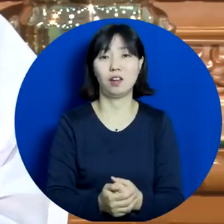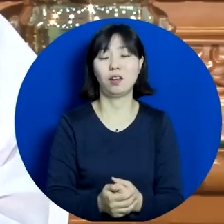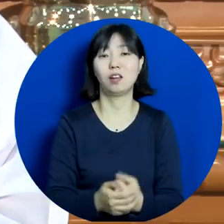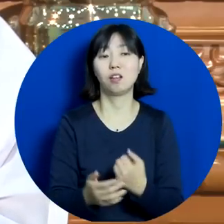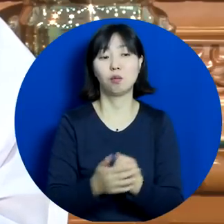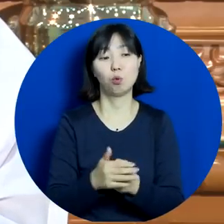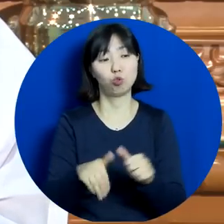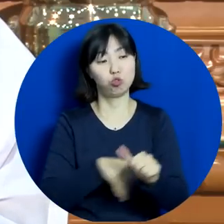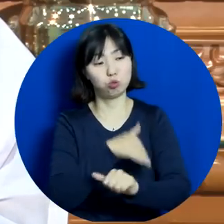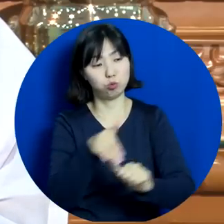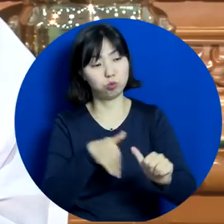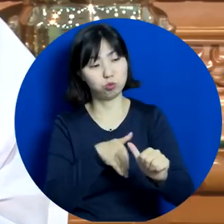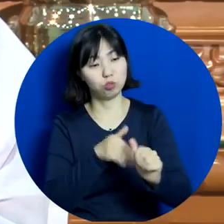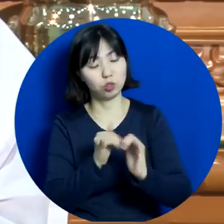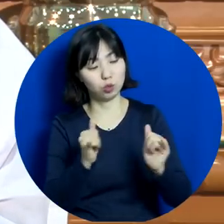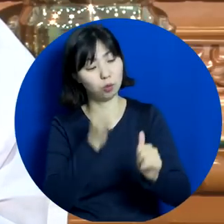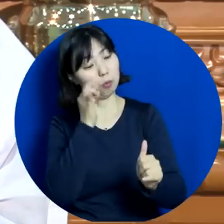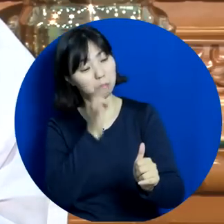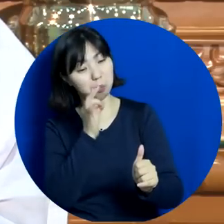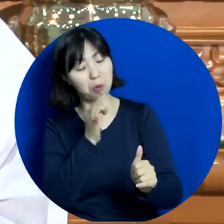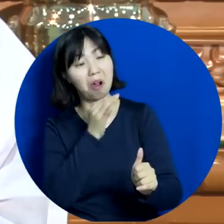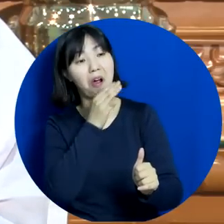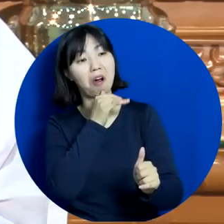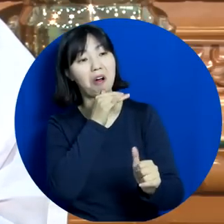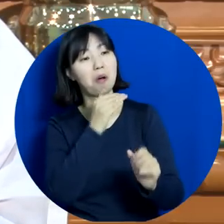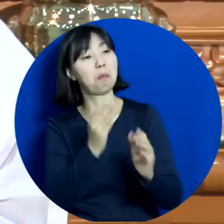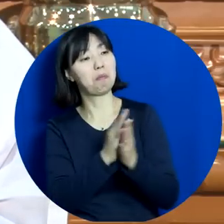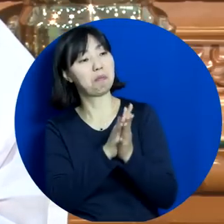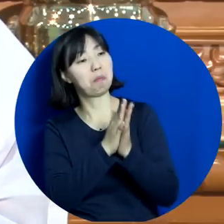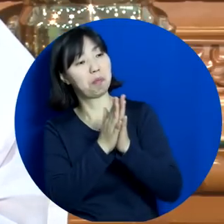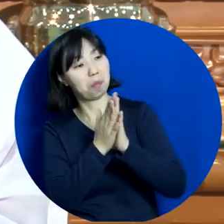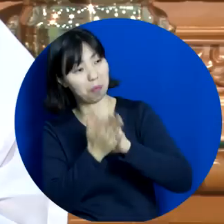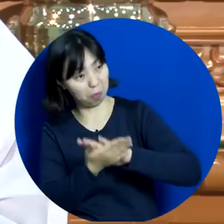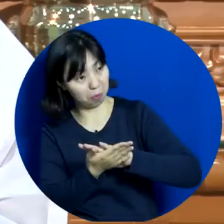보고, 오, 변하네. 이렇게.